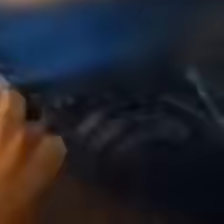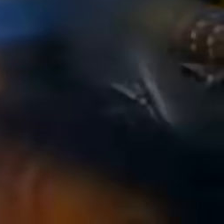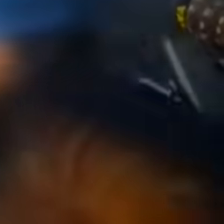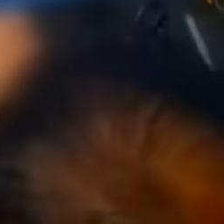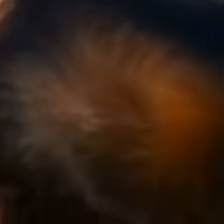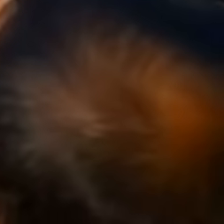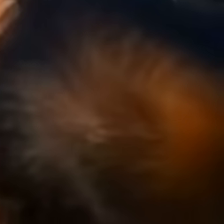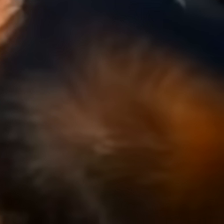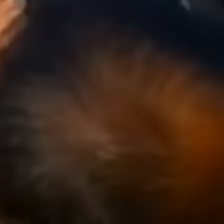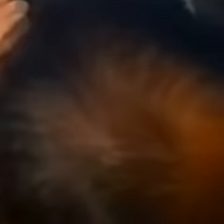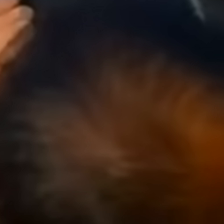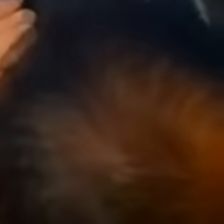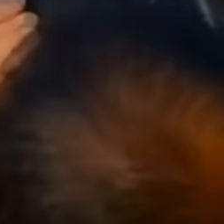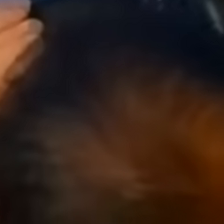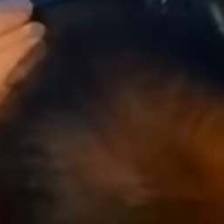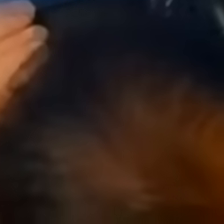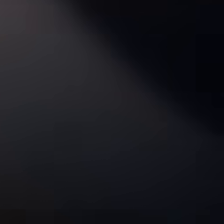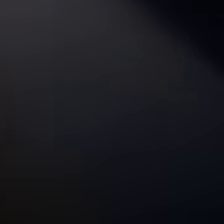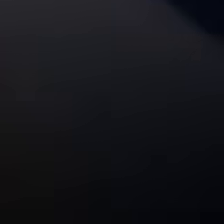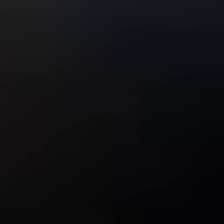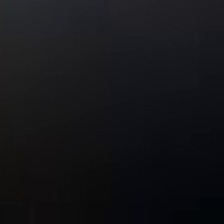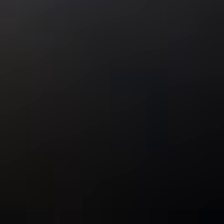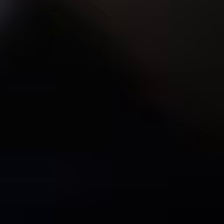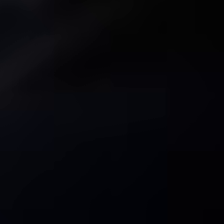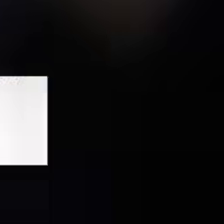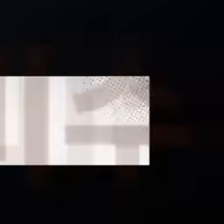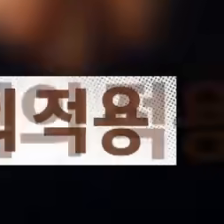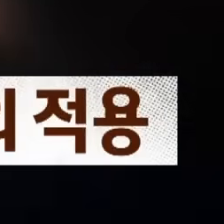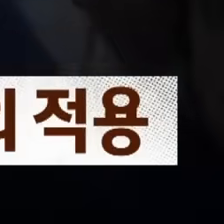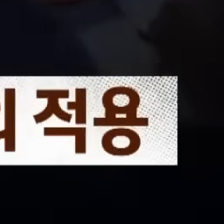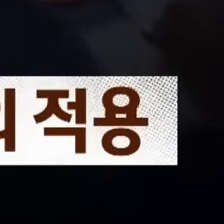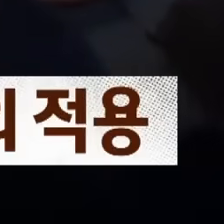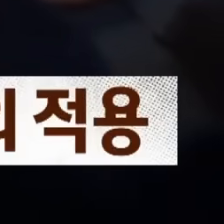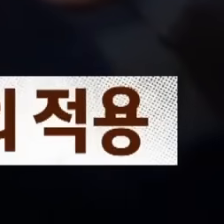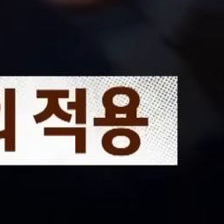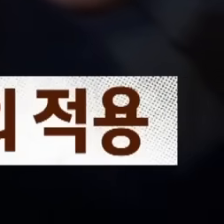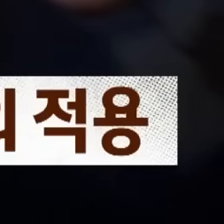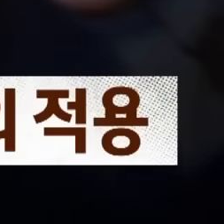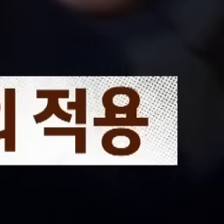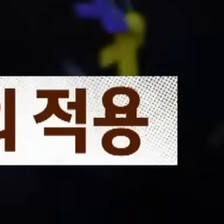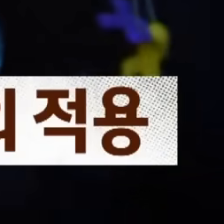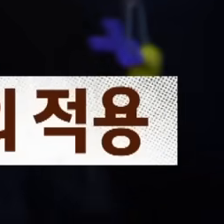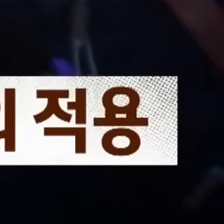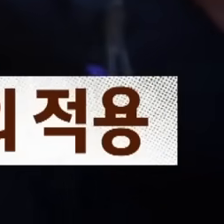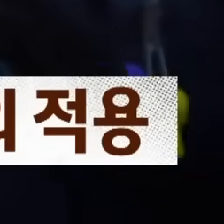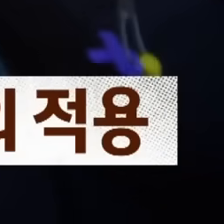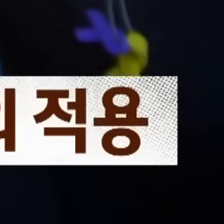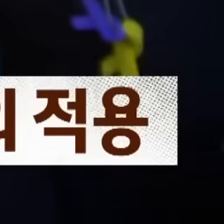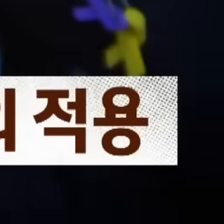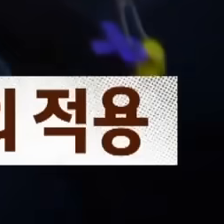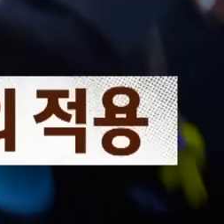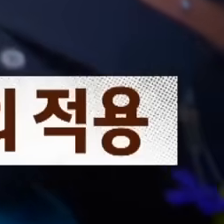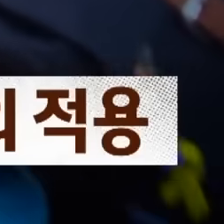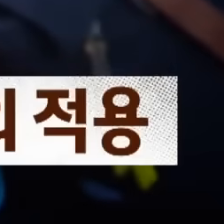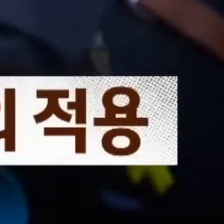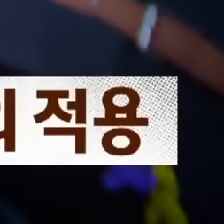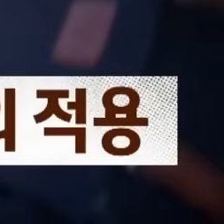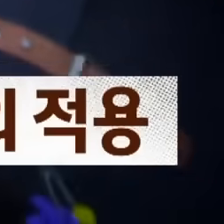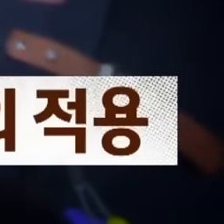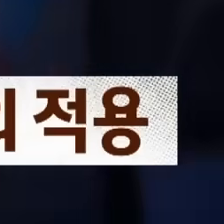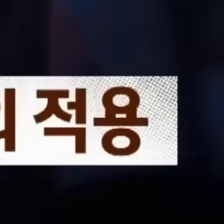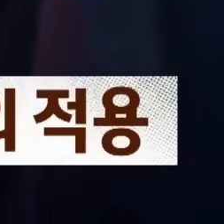오늘의 사건 반장입니다. 이재명 더불어민주당 대표가 부산 방문 일정을 소화하던 중 괴한에게 피습을